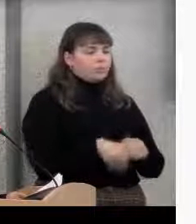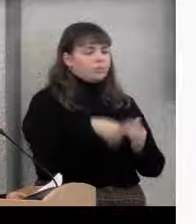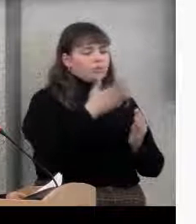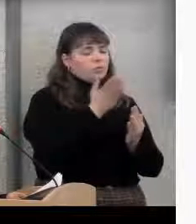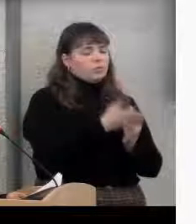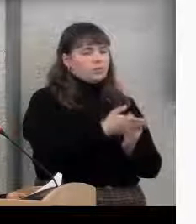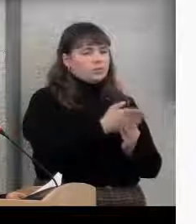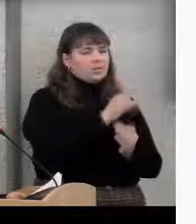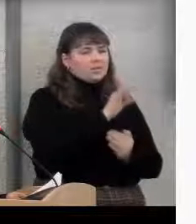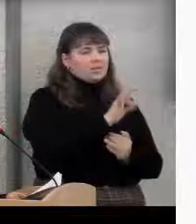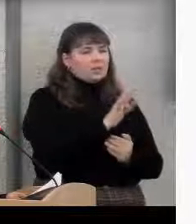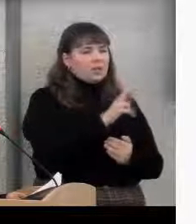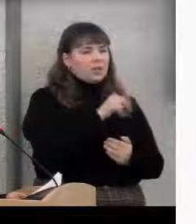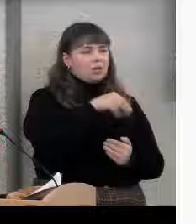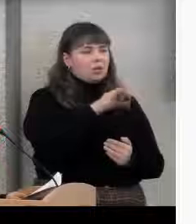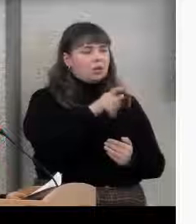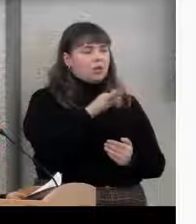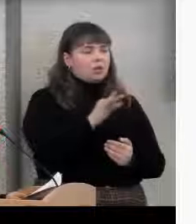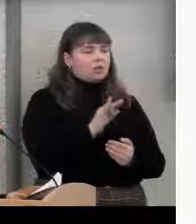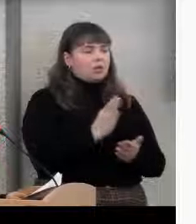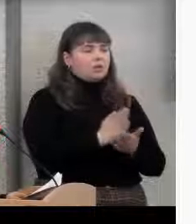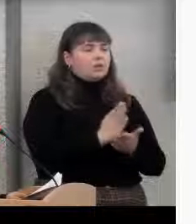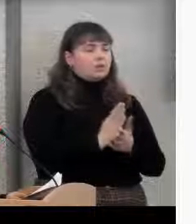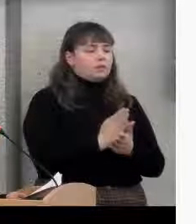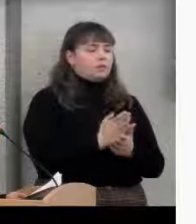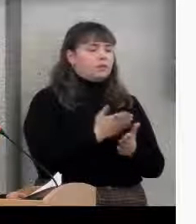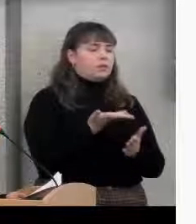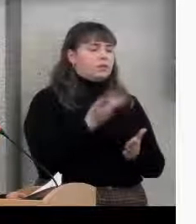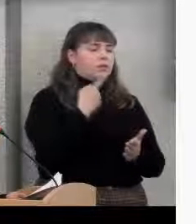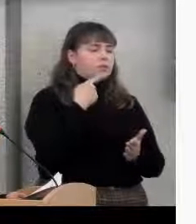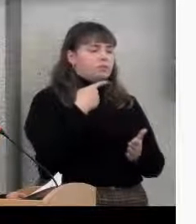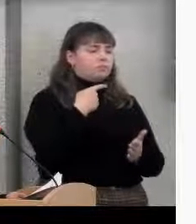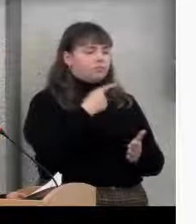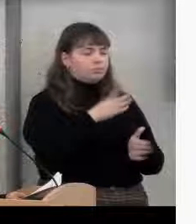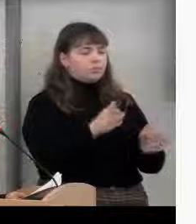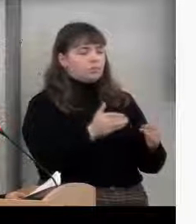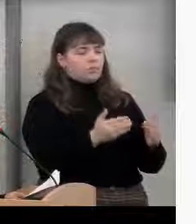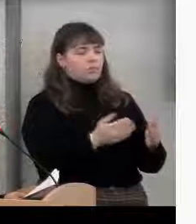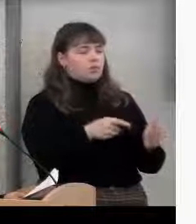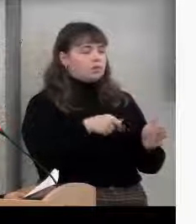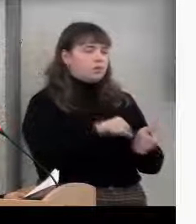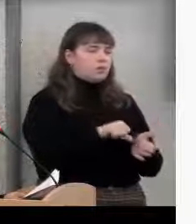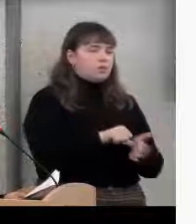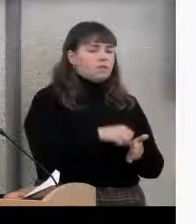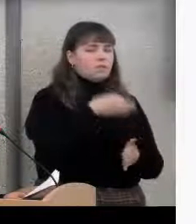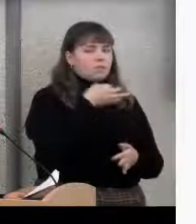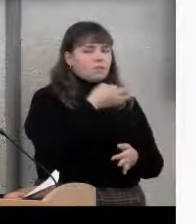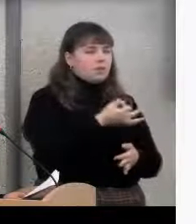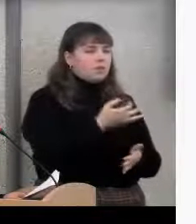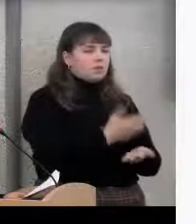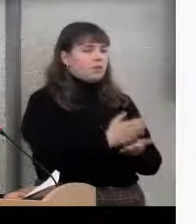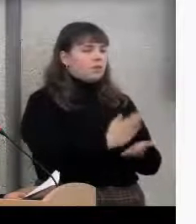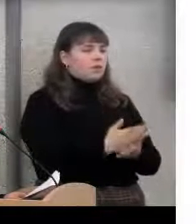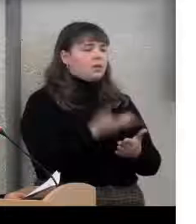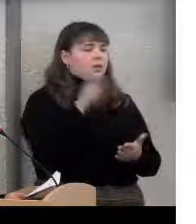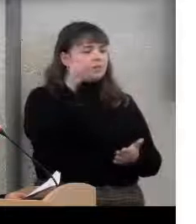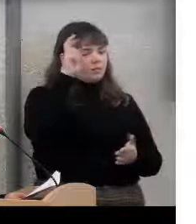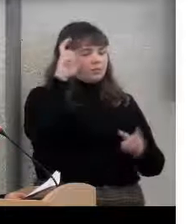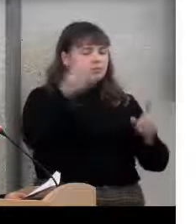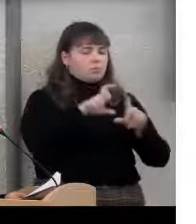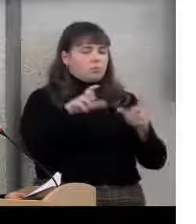pusės startuolių ekosistemos dalyvių teigia, kad jiems trūksta valstybės institucijų